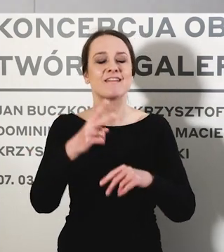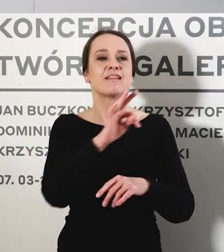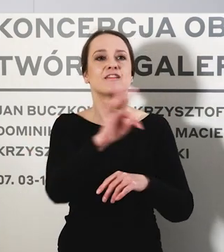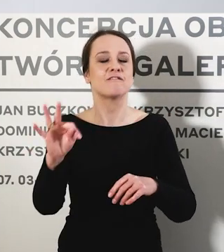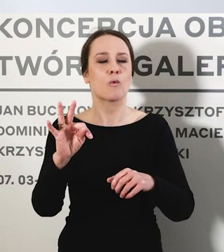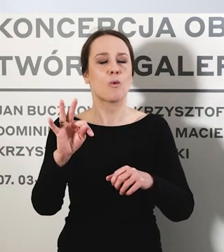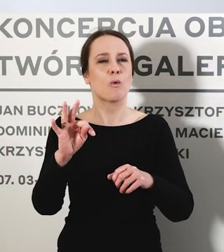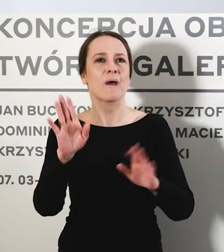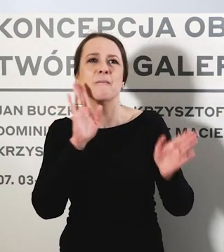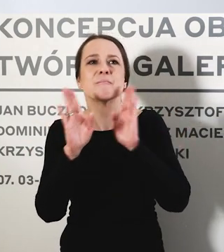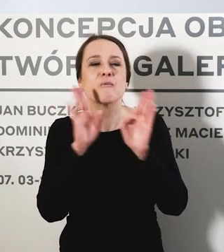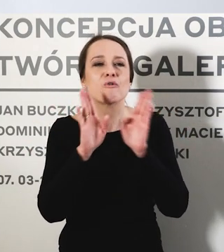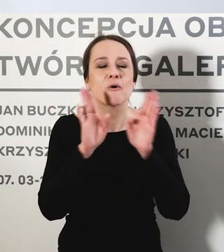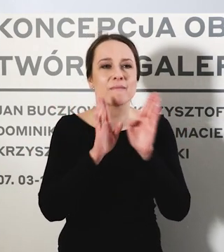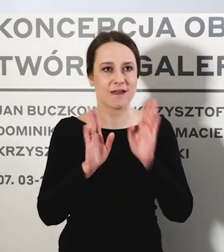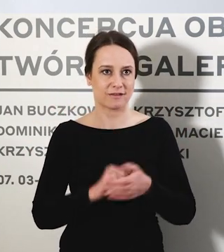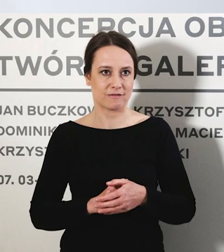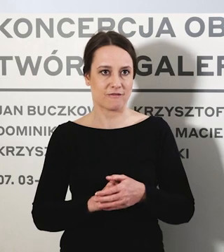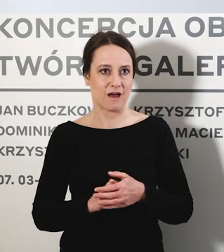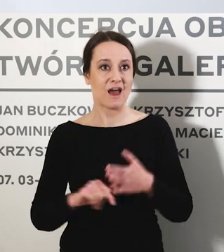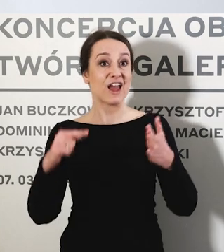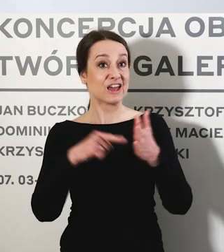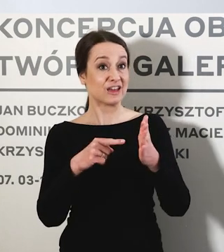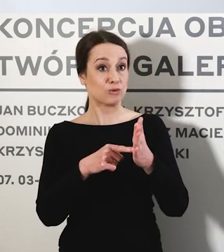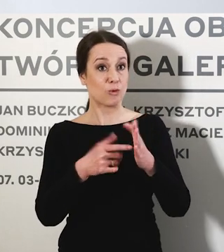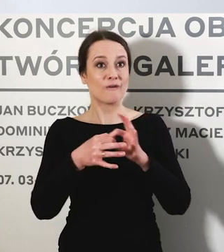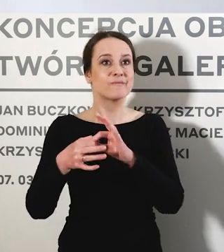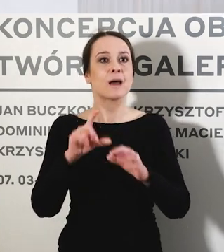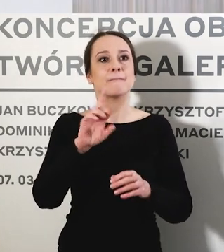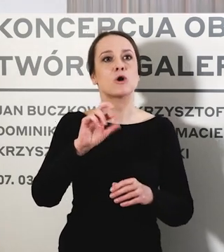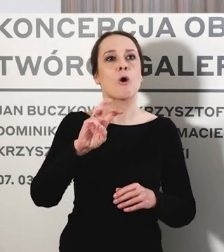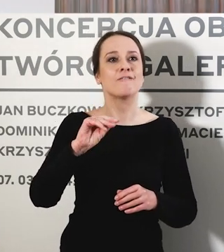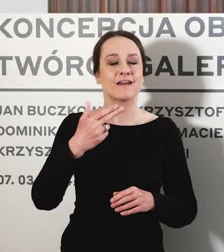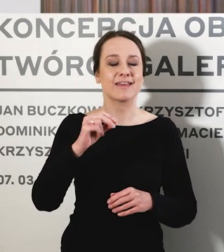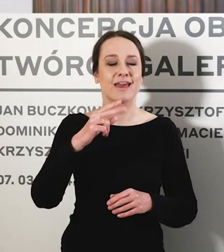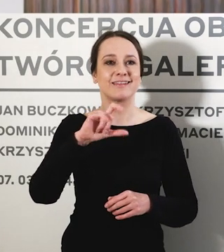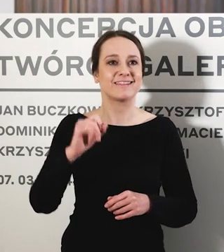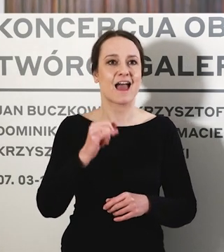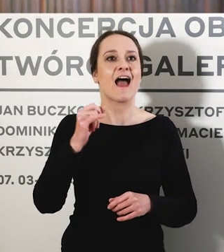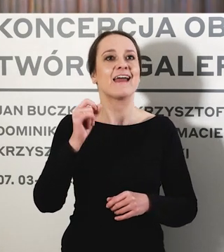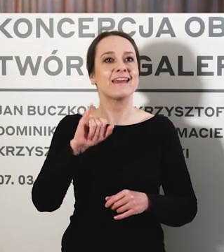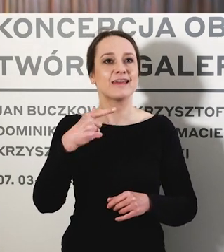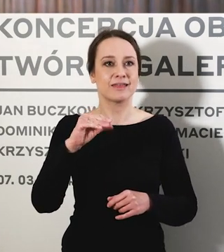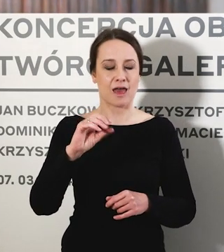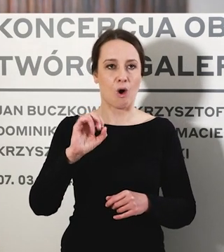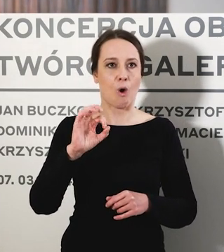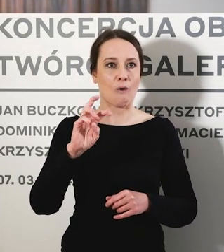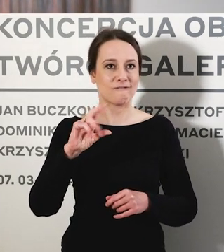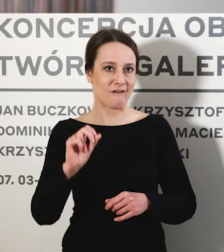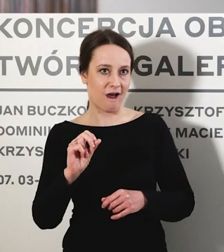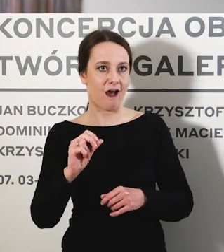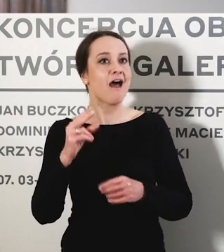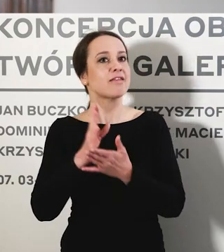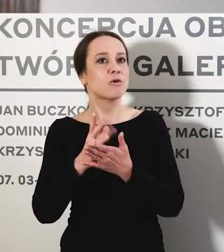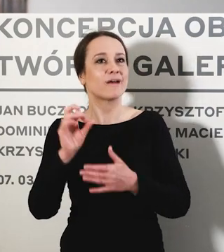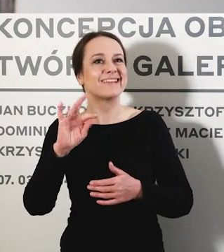pewne podobieństwa wynikające bardziej sprowadzeni ideowej niż z turystycznej na tym poziomie